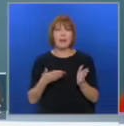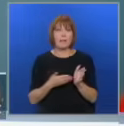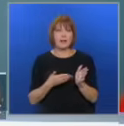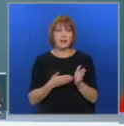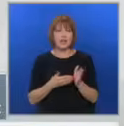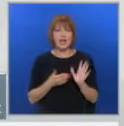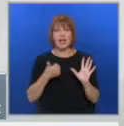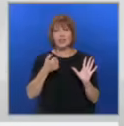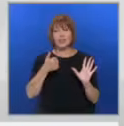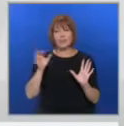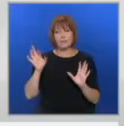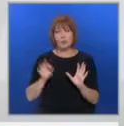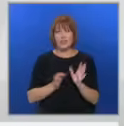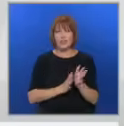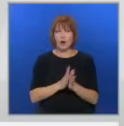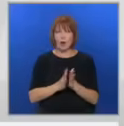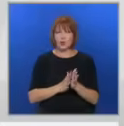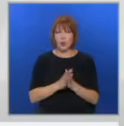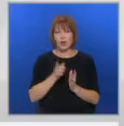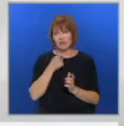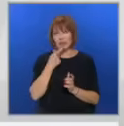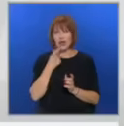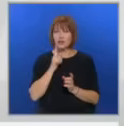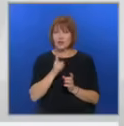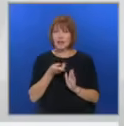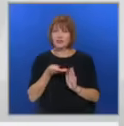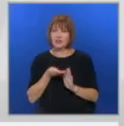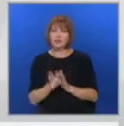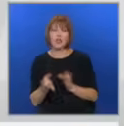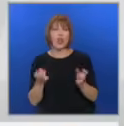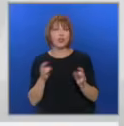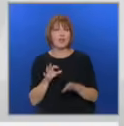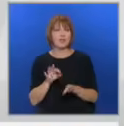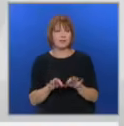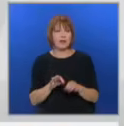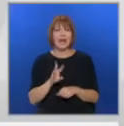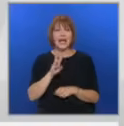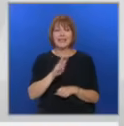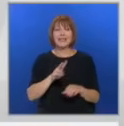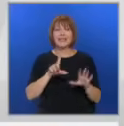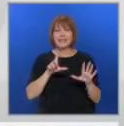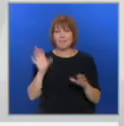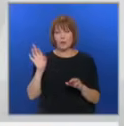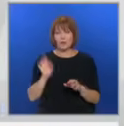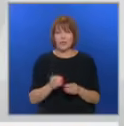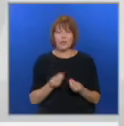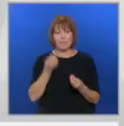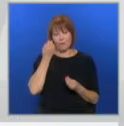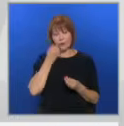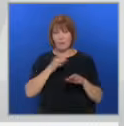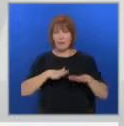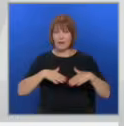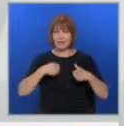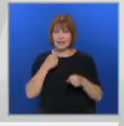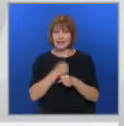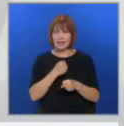и 60% от хората да казват, че трябва да се отиде на нови избори. За 37% обаче е по-добре парламентът да